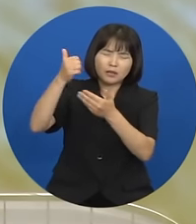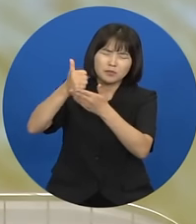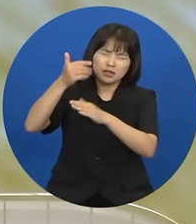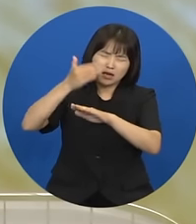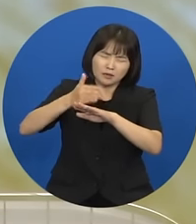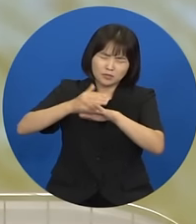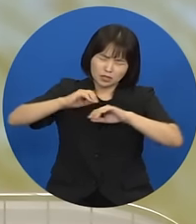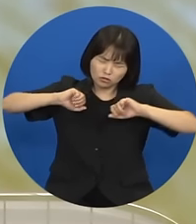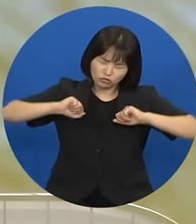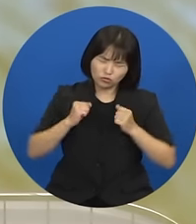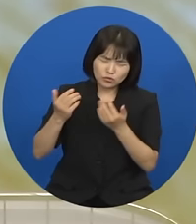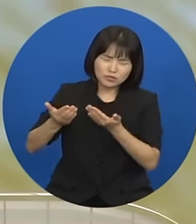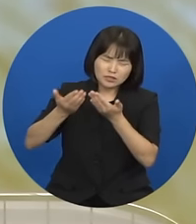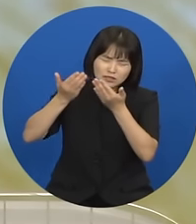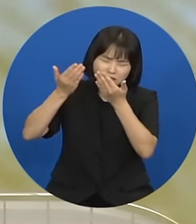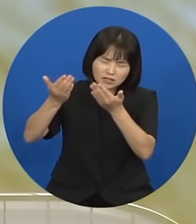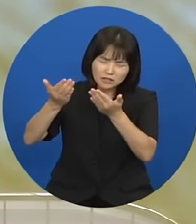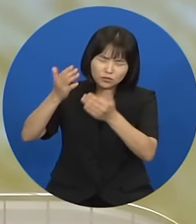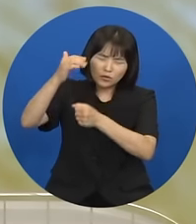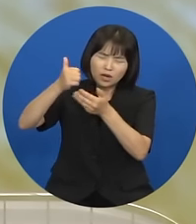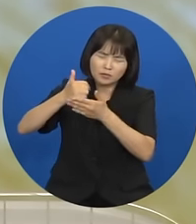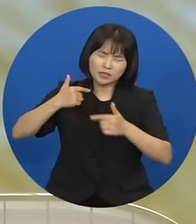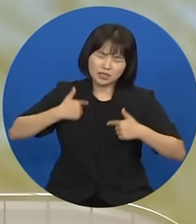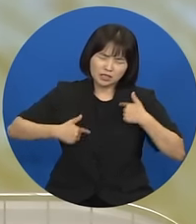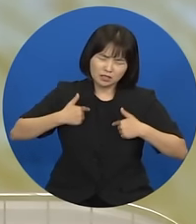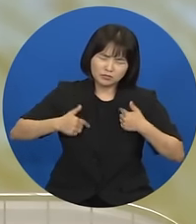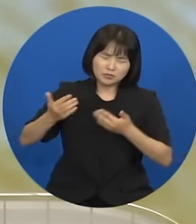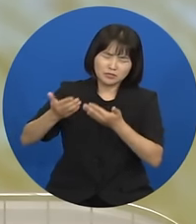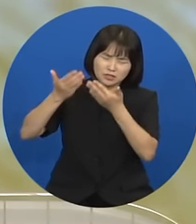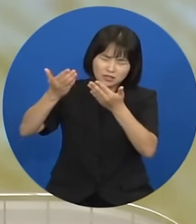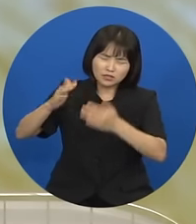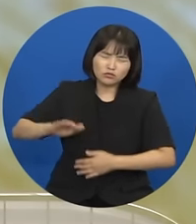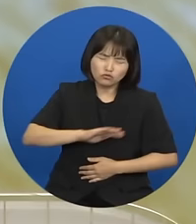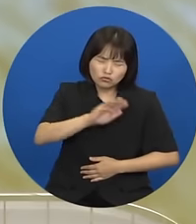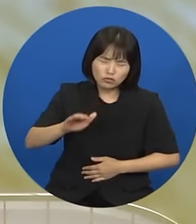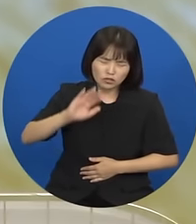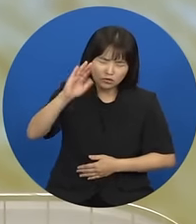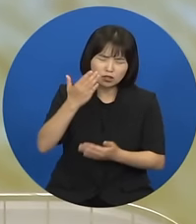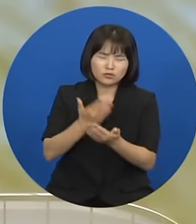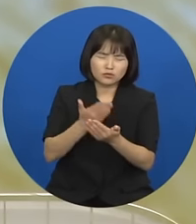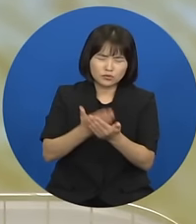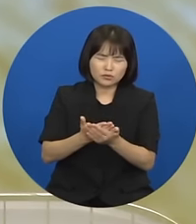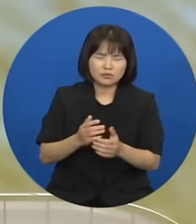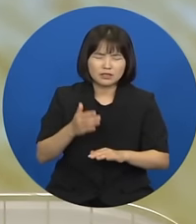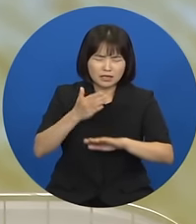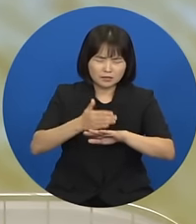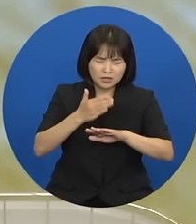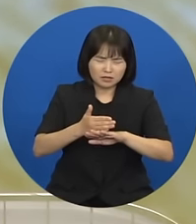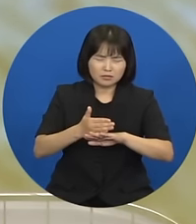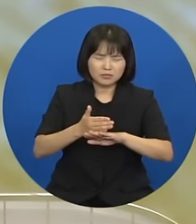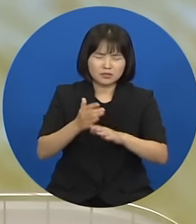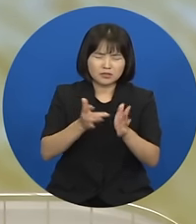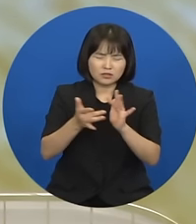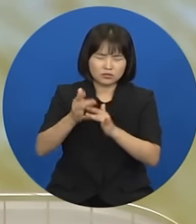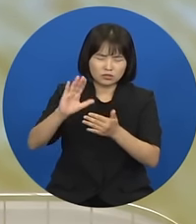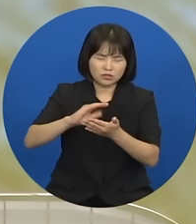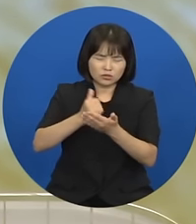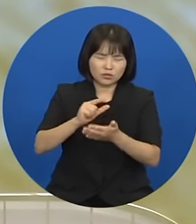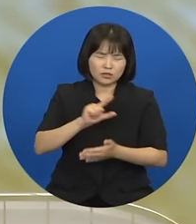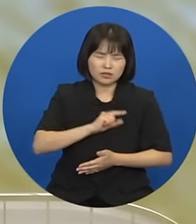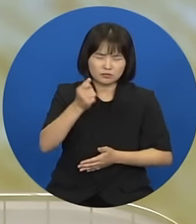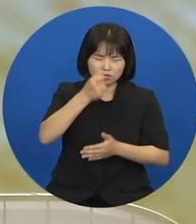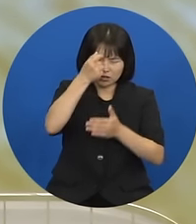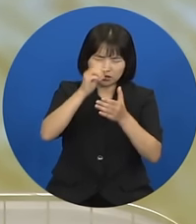삶으로 하나님을 기쁘시게 해드리는 우리가 되게 하여 주옵소서. 감사드리며 예수 그리스도의